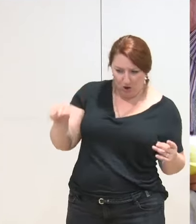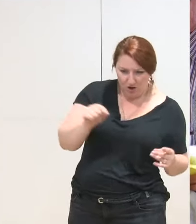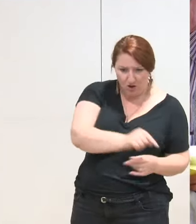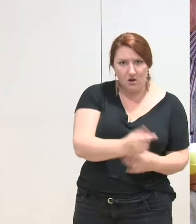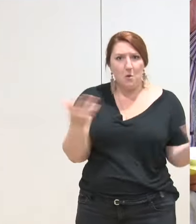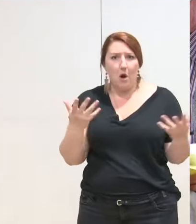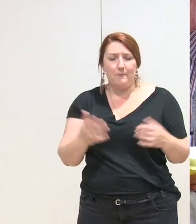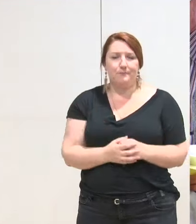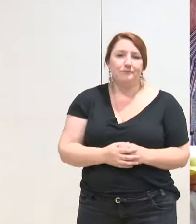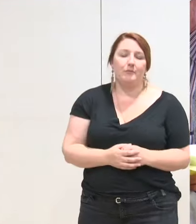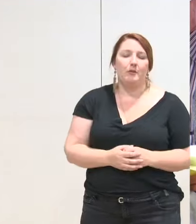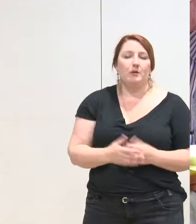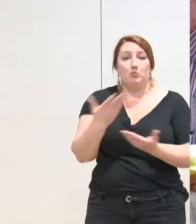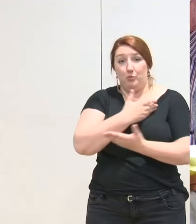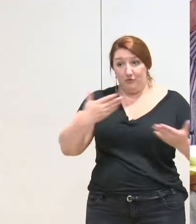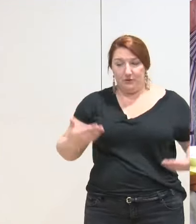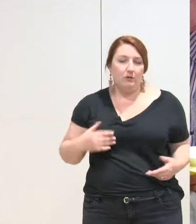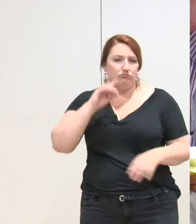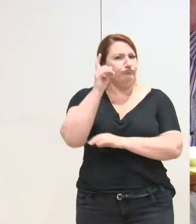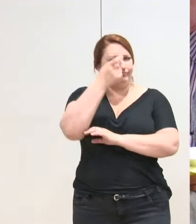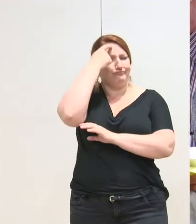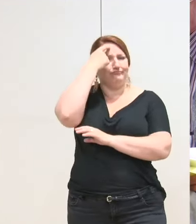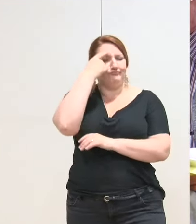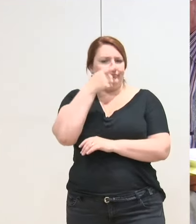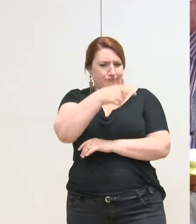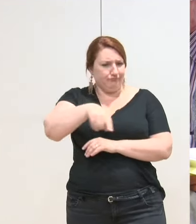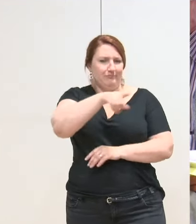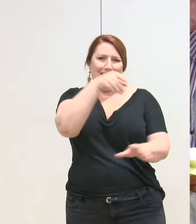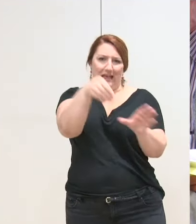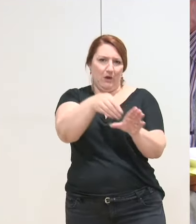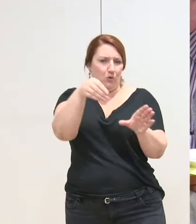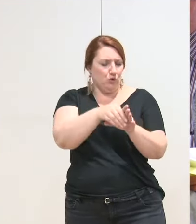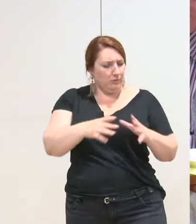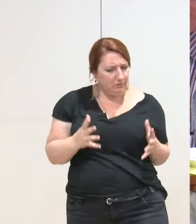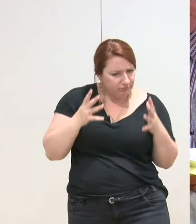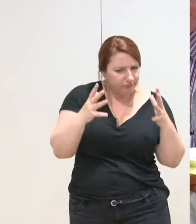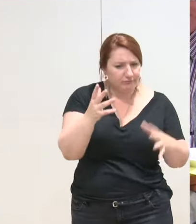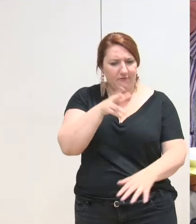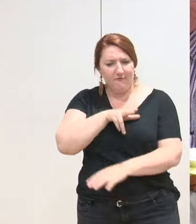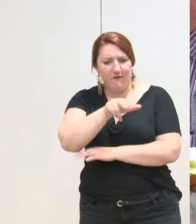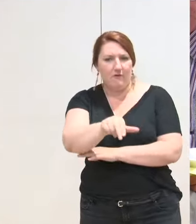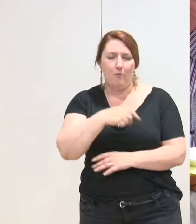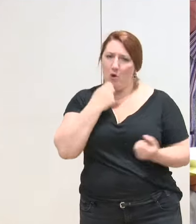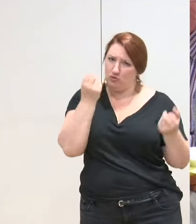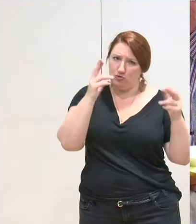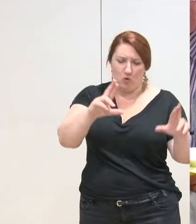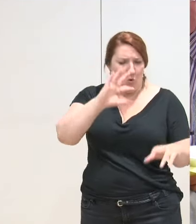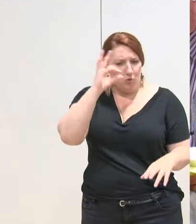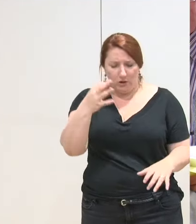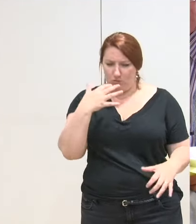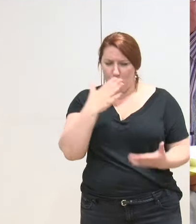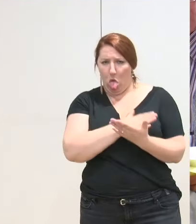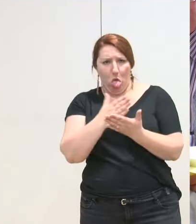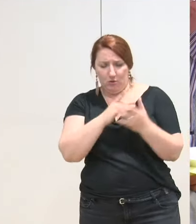conscience que vous allez essayer de réaliser des économies et vous allez vous y mettre je n'en doute pas là-dessus mais vous nous excuserai de faire d'abord